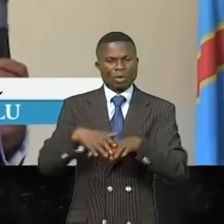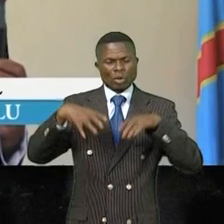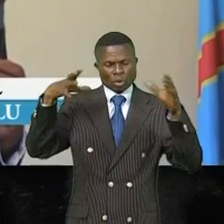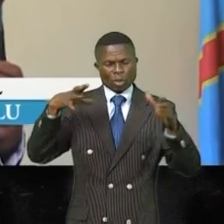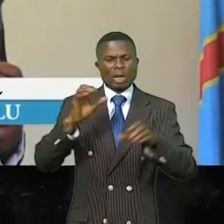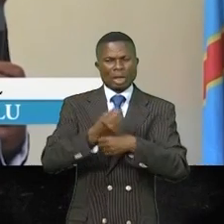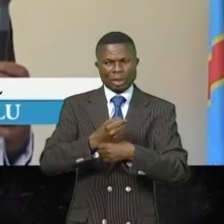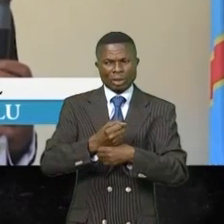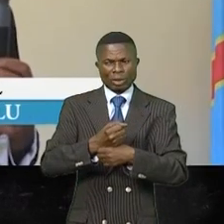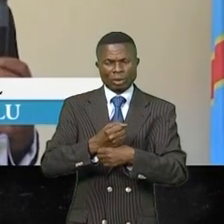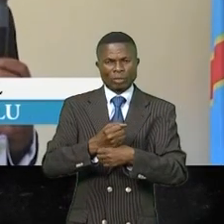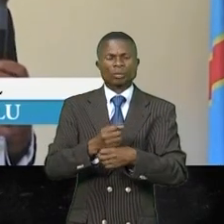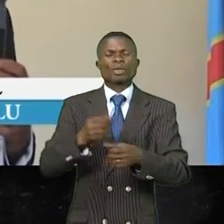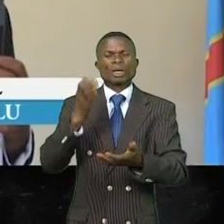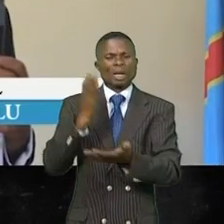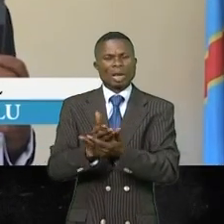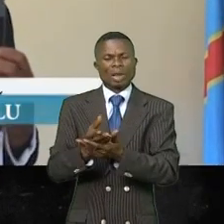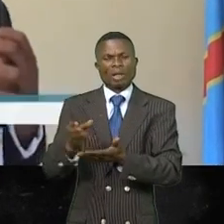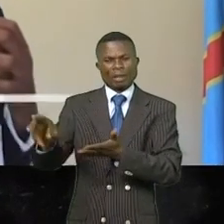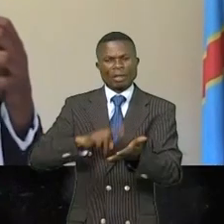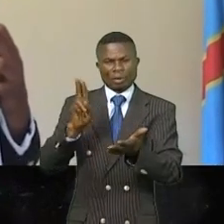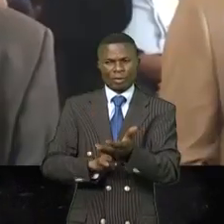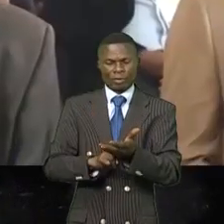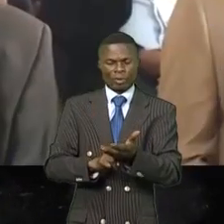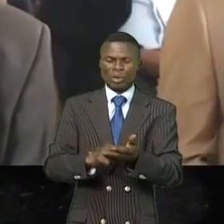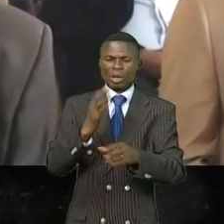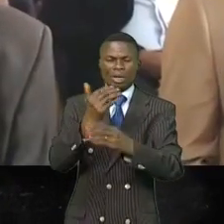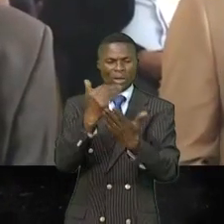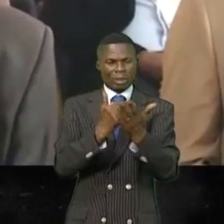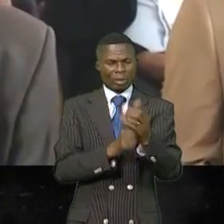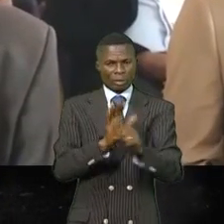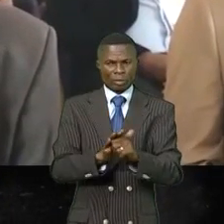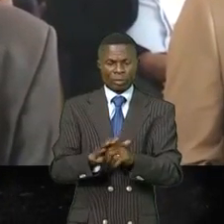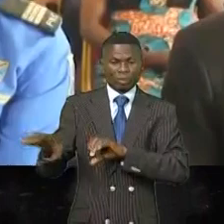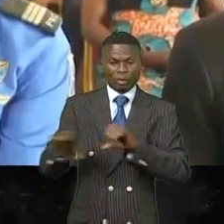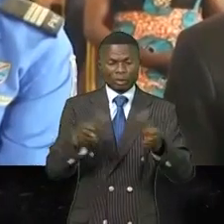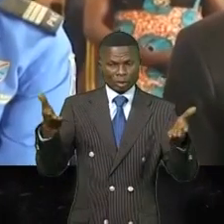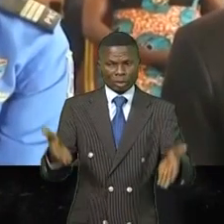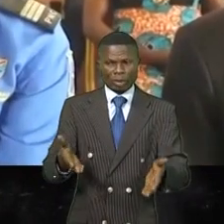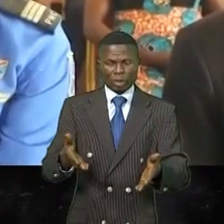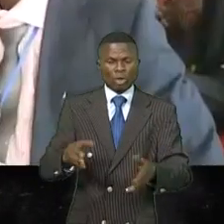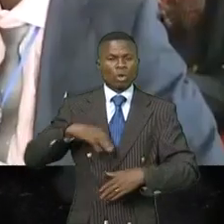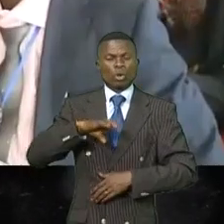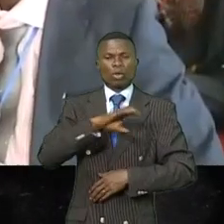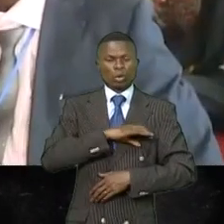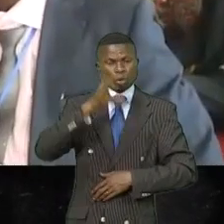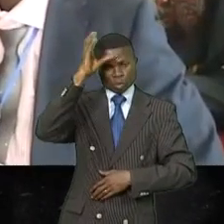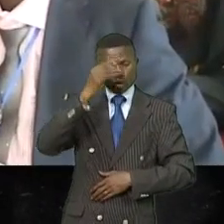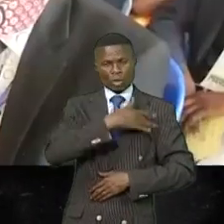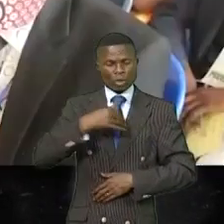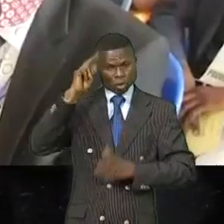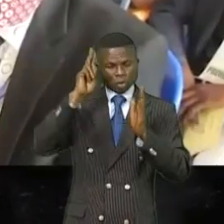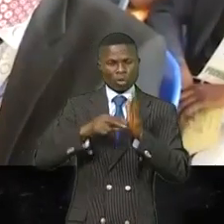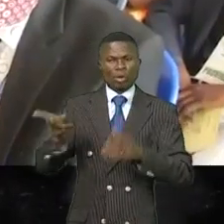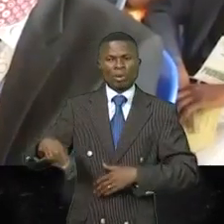veillant à l'évasion des fraudes fiscales et j'en passe. Président de la cérémonie d'installation du COSAS Kwilu, au nom du gouverneur